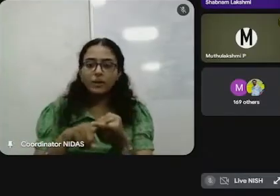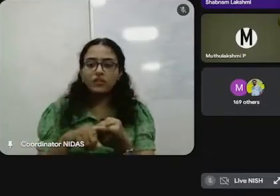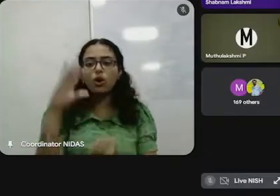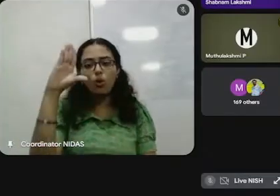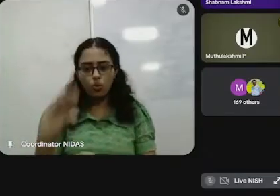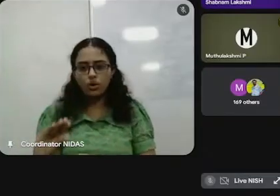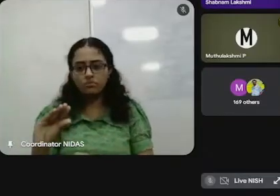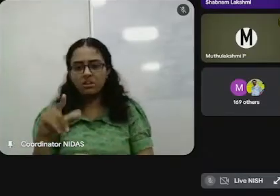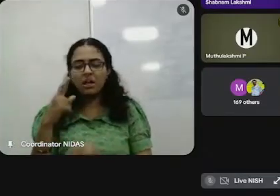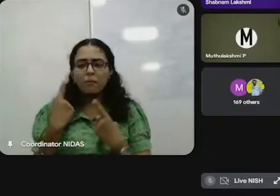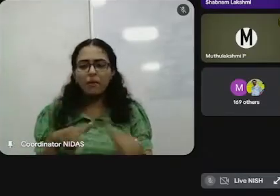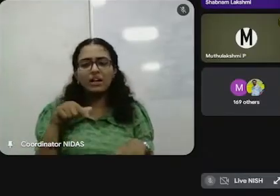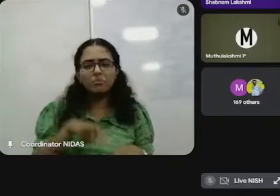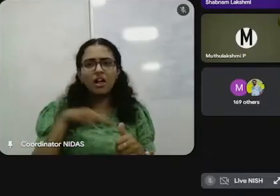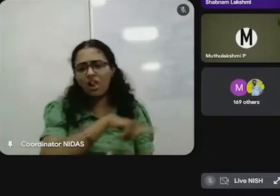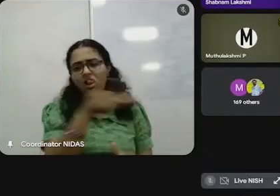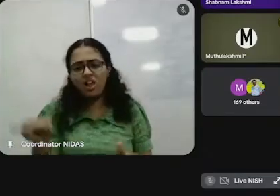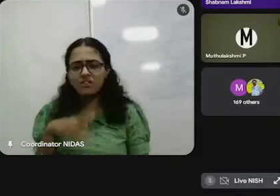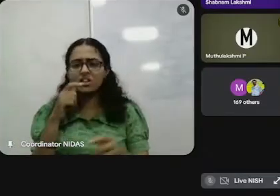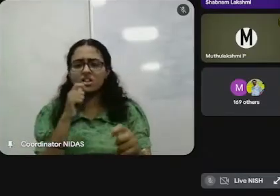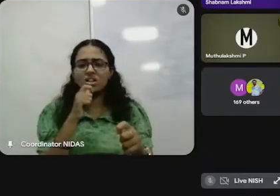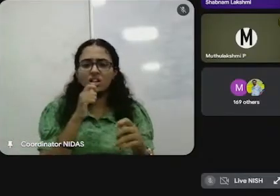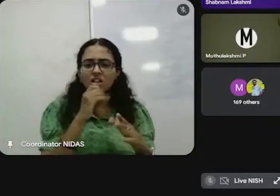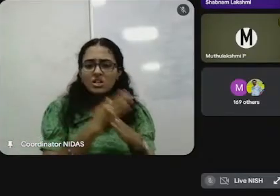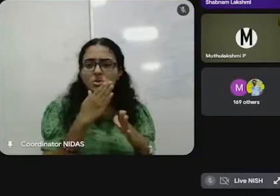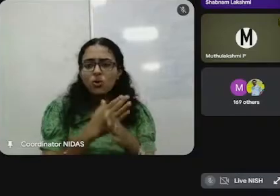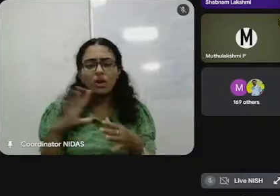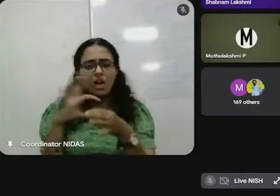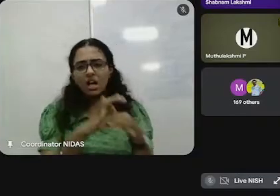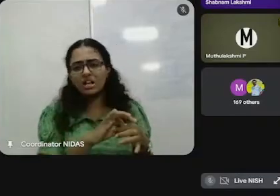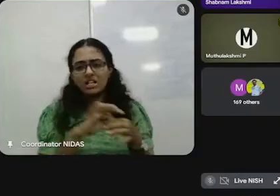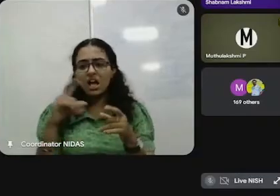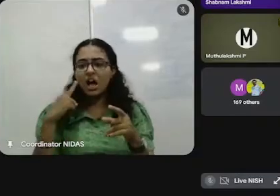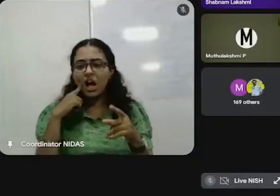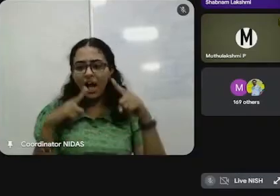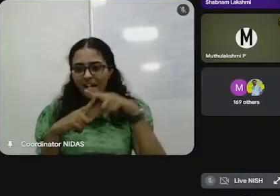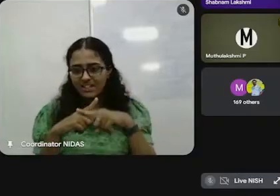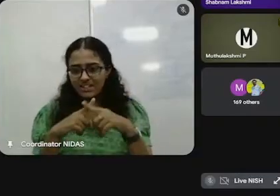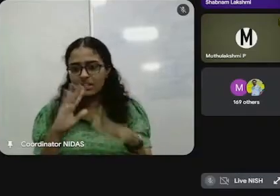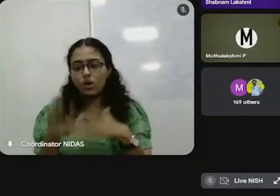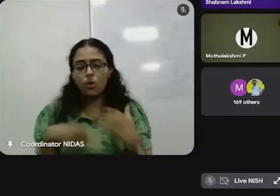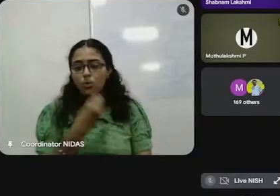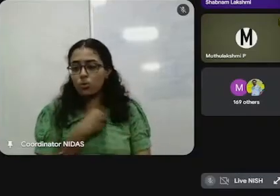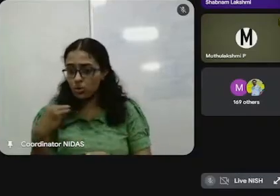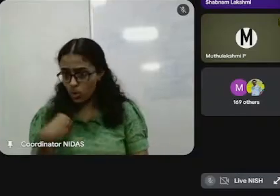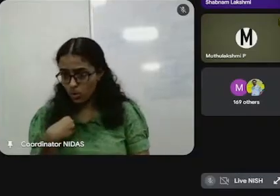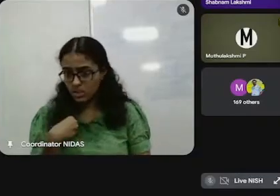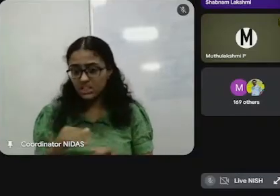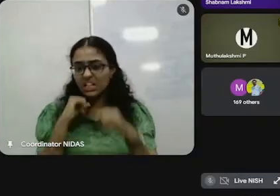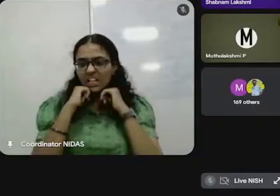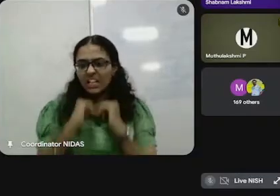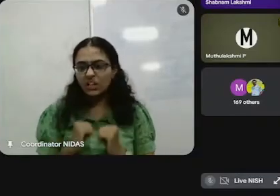പക്ഷെ എല്ലാവർക്കും നമ്മുടെ ജോലിയോടനുബന്ധിച്ച് തന്നെ ഒരു സെഡൻഡറി ലൈഫ് സ്റ്റൈലാണ്. ഒരു IT പ്രൊഫഷണലാണെങ്കിൽ, ഈവൻ ഒരു ഡോക്ടർ ആണെങ്കിൽ പോലും